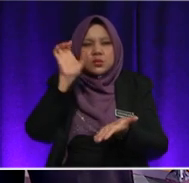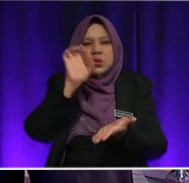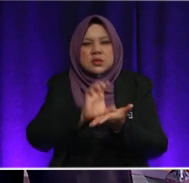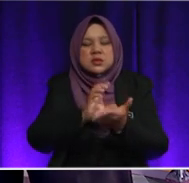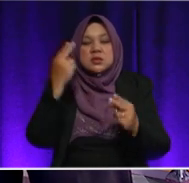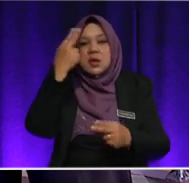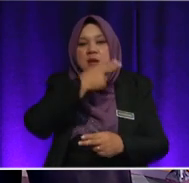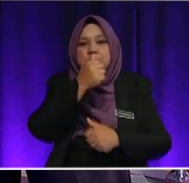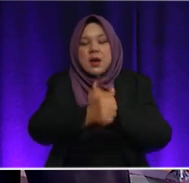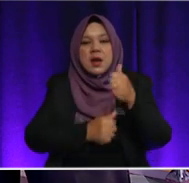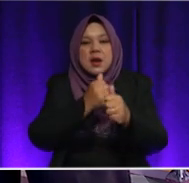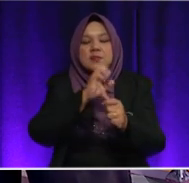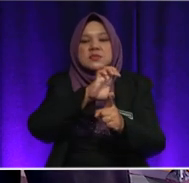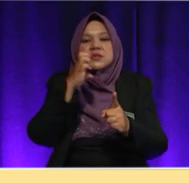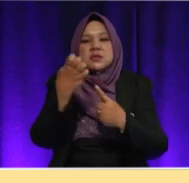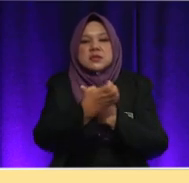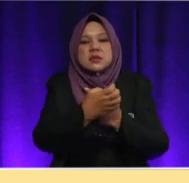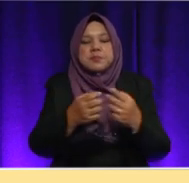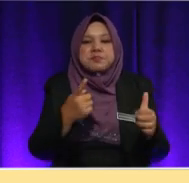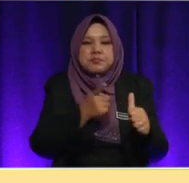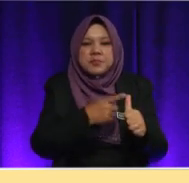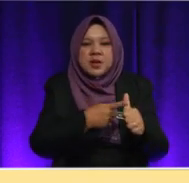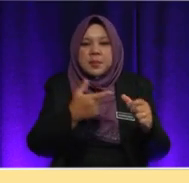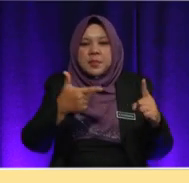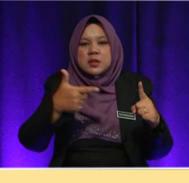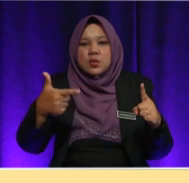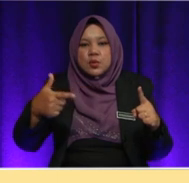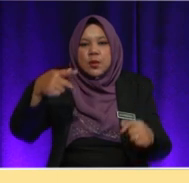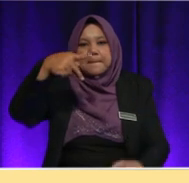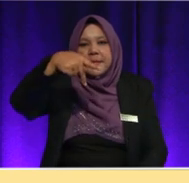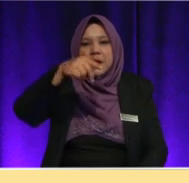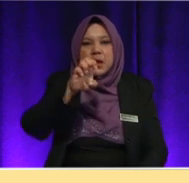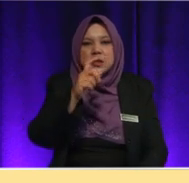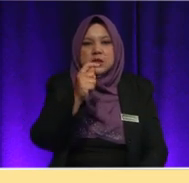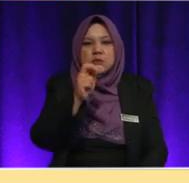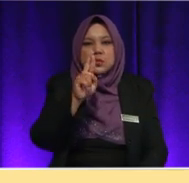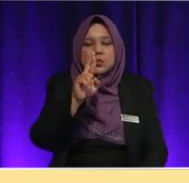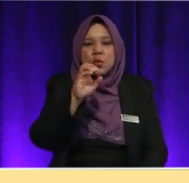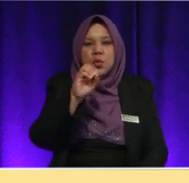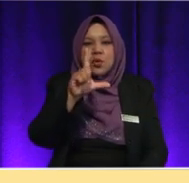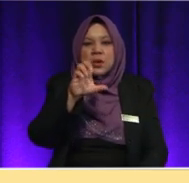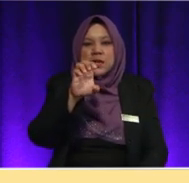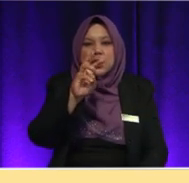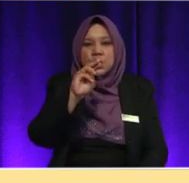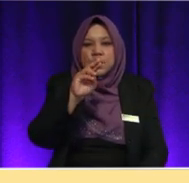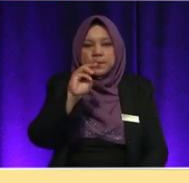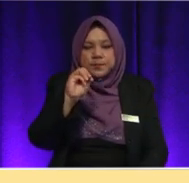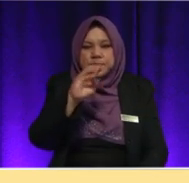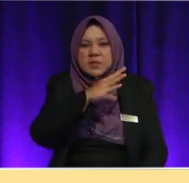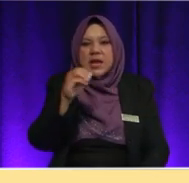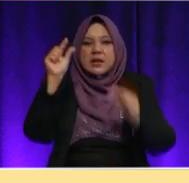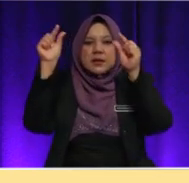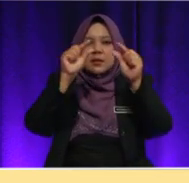kita tengok attibility yang pertama adalah pengembongan Petroleum dan seperti yang dipaparkan di sini ya